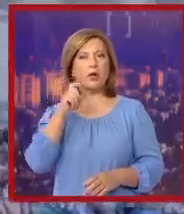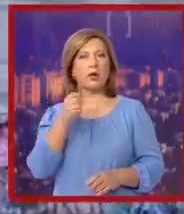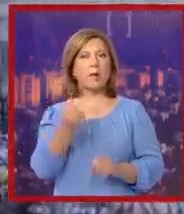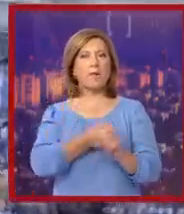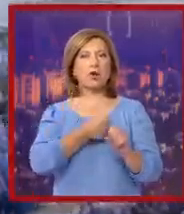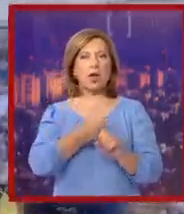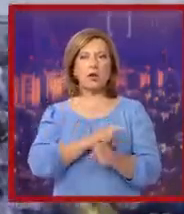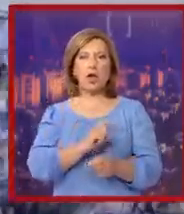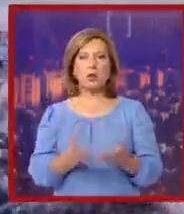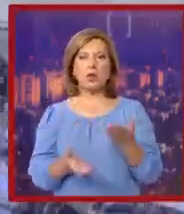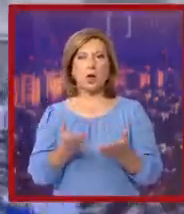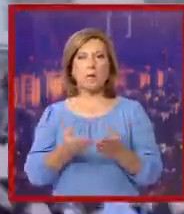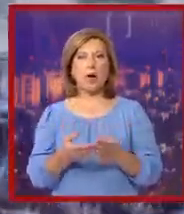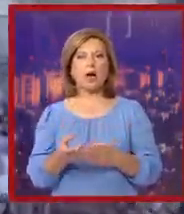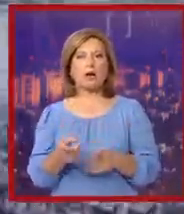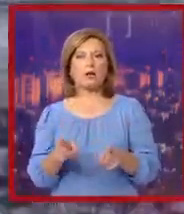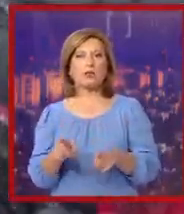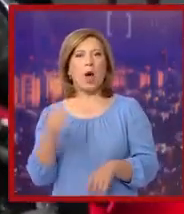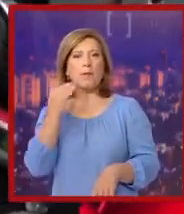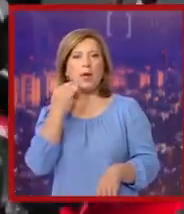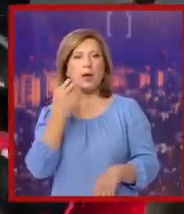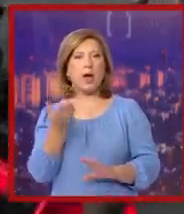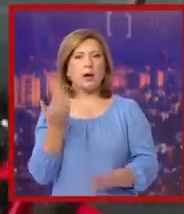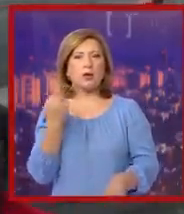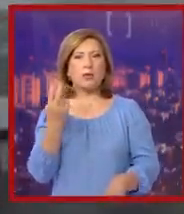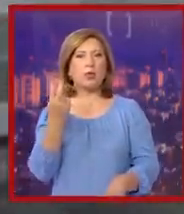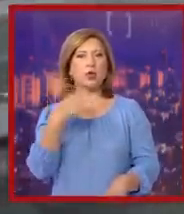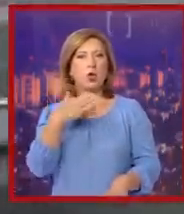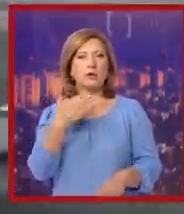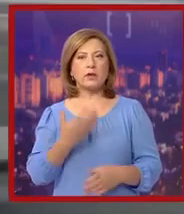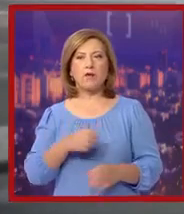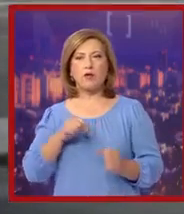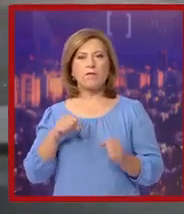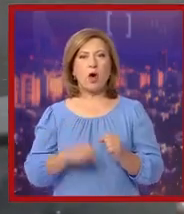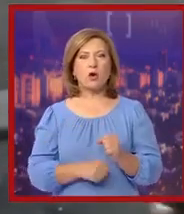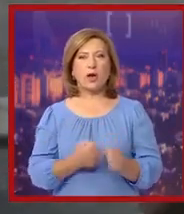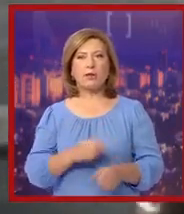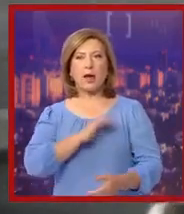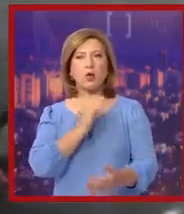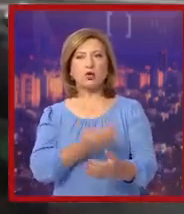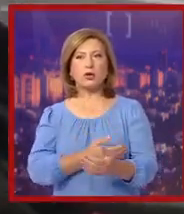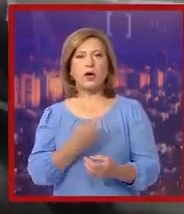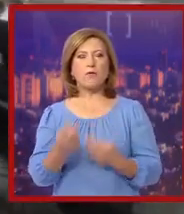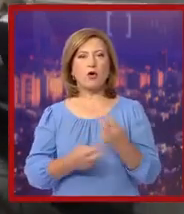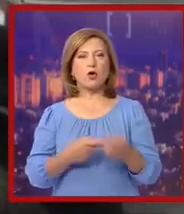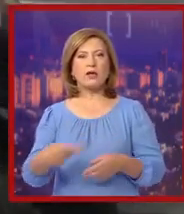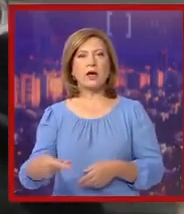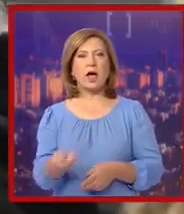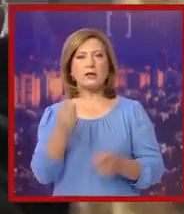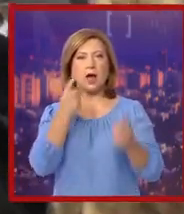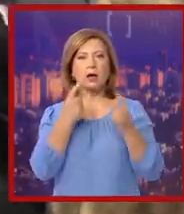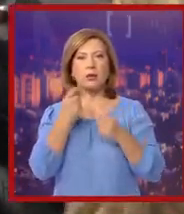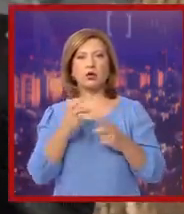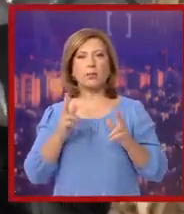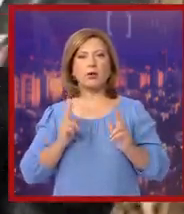nu se compară cu cele din Statele Unite, chiar dacă acum două zile ele au devenit extrem de violente, iar autoritățile au folosit gaze lacrimogene pentru